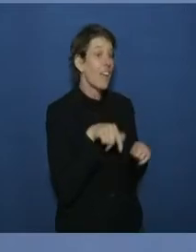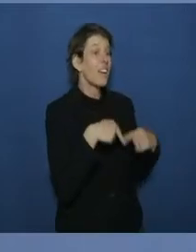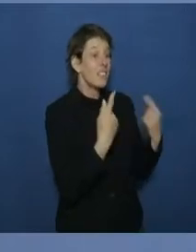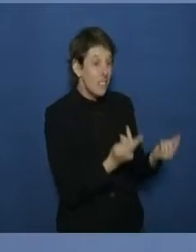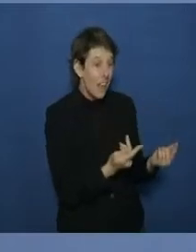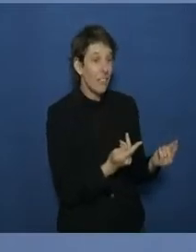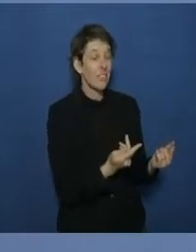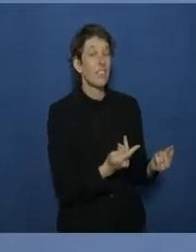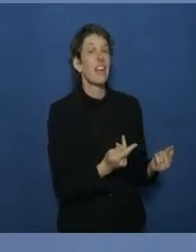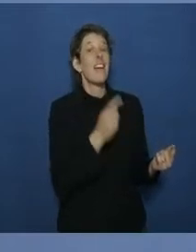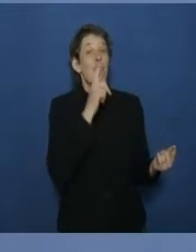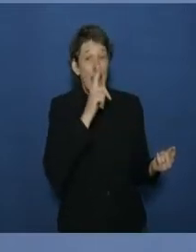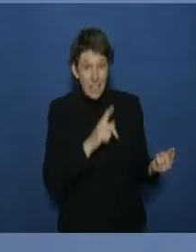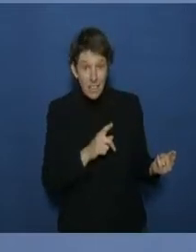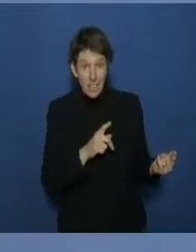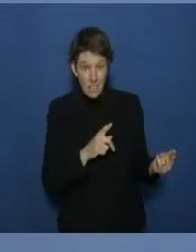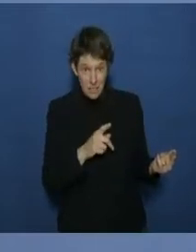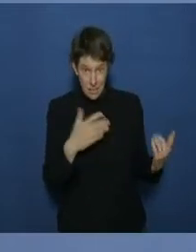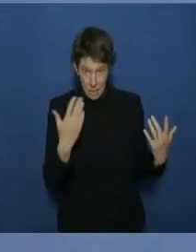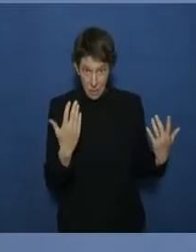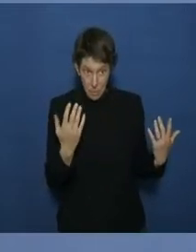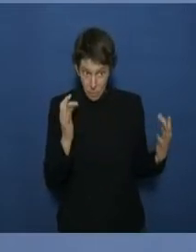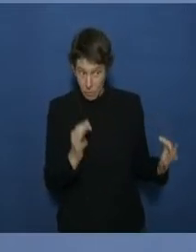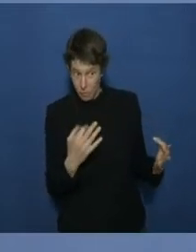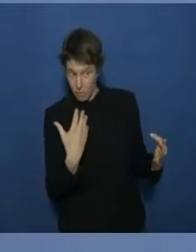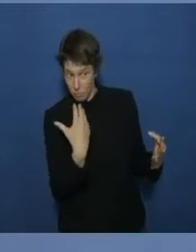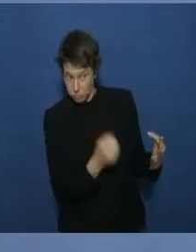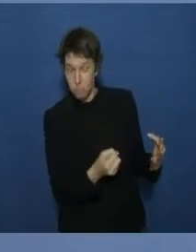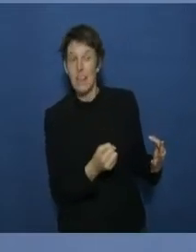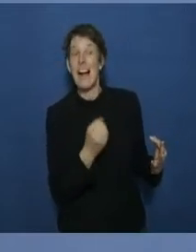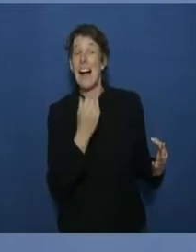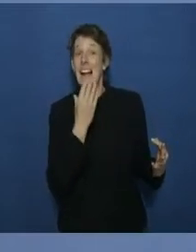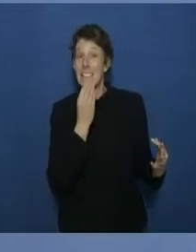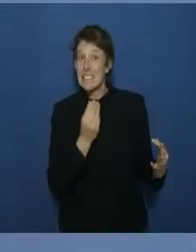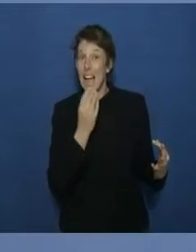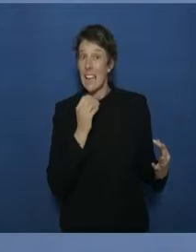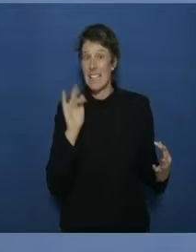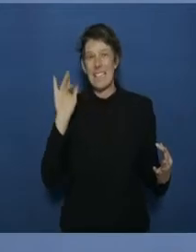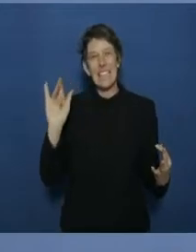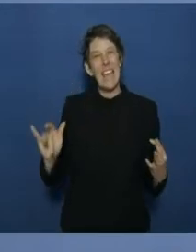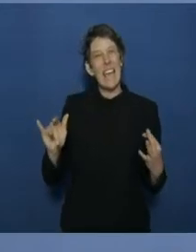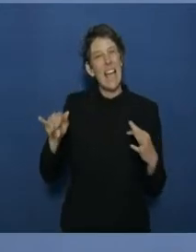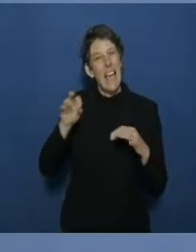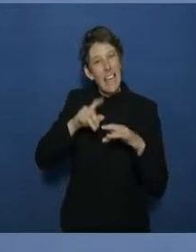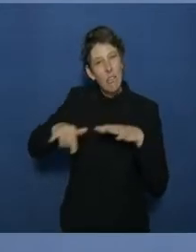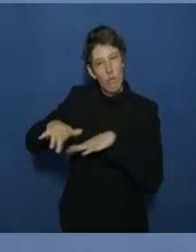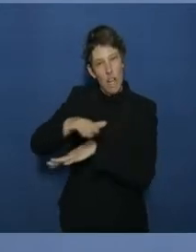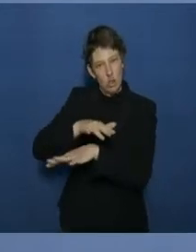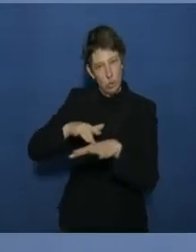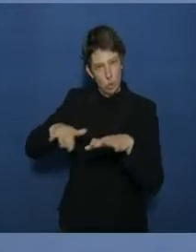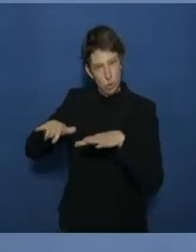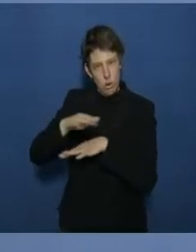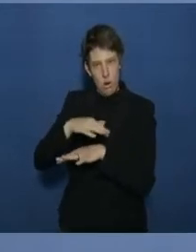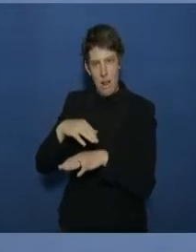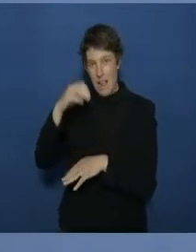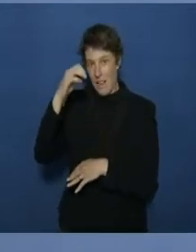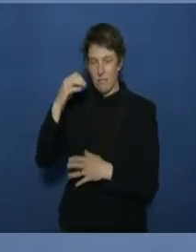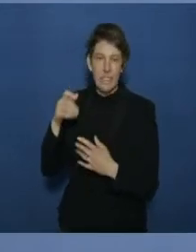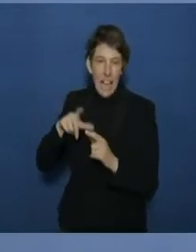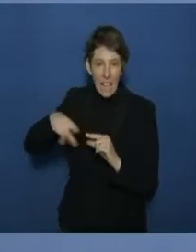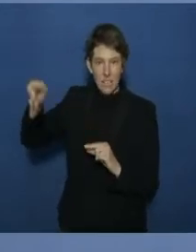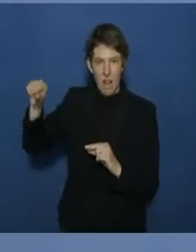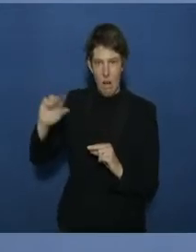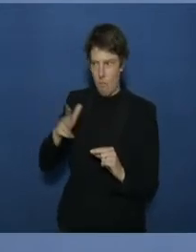Völkerrecht verstoßen hätte, falls sich herausstellen sollte, dass die Angriffe gegen Infrastruktur in Gaza unterschiedslos und unverhältnismäßig gewesen